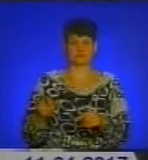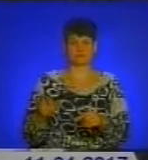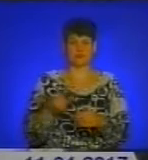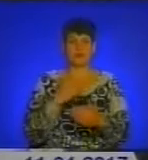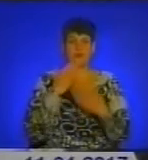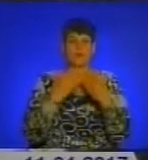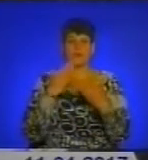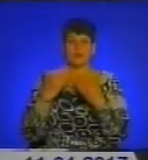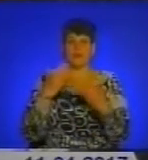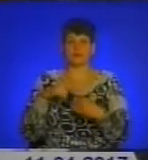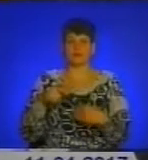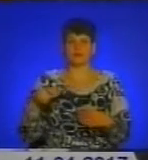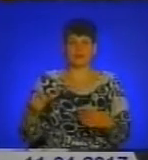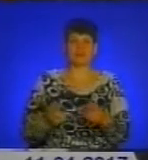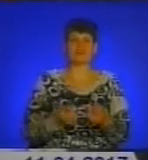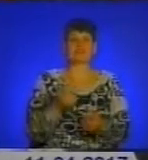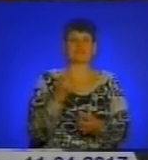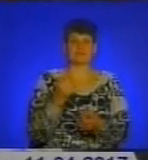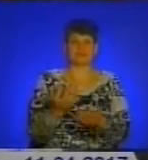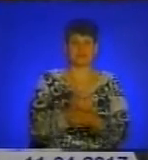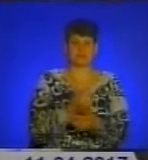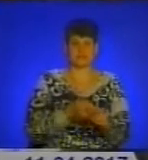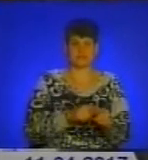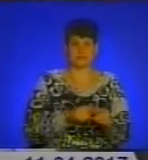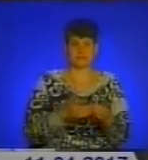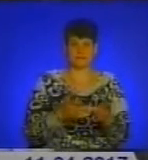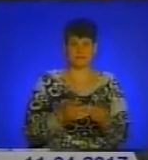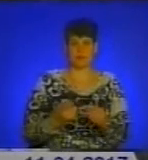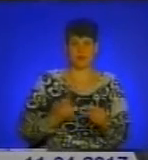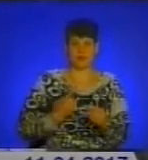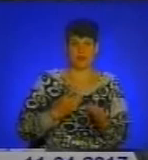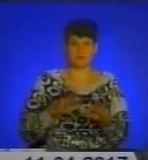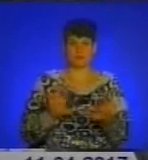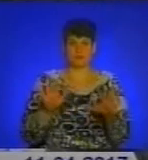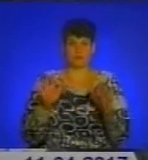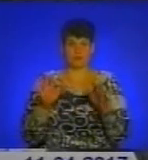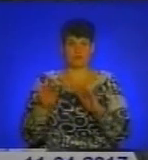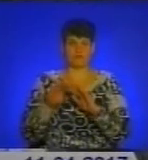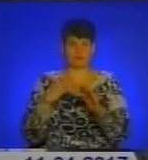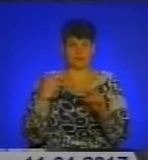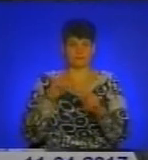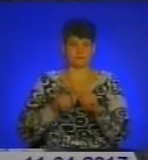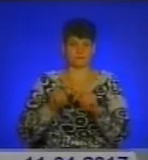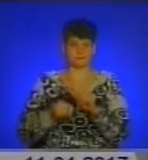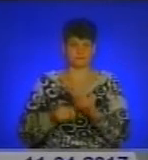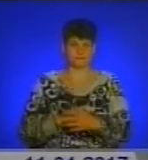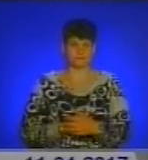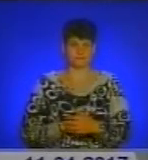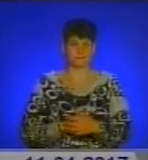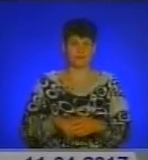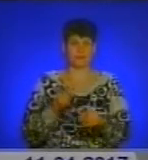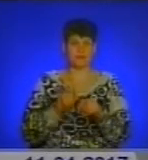Питали людей, які виявили ці рештки, охороняли місце події і викликали слідчо-оперативну групу.